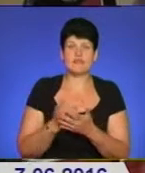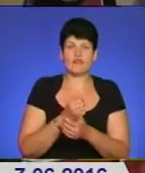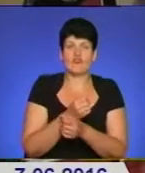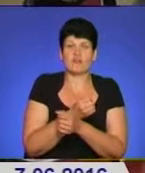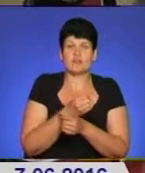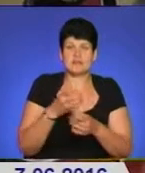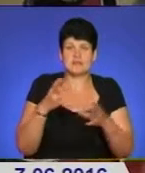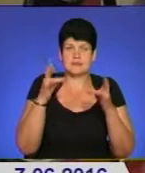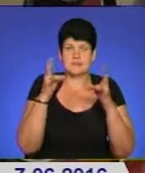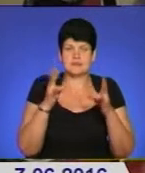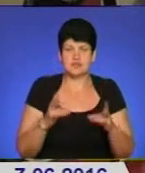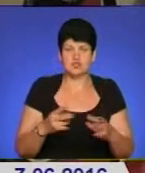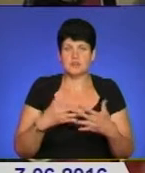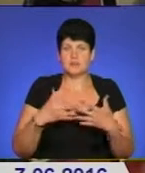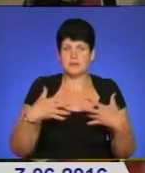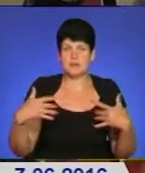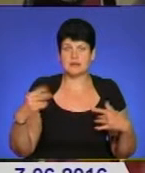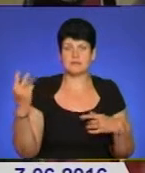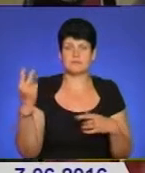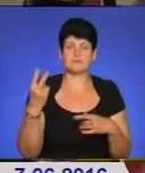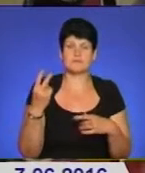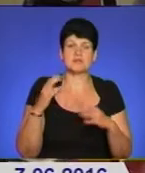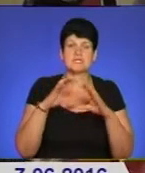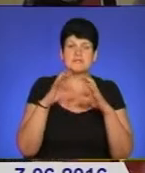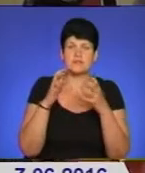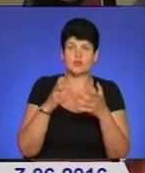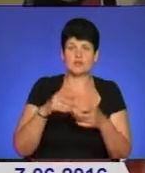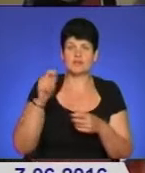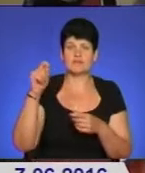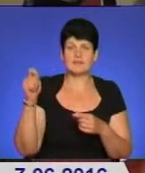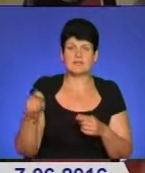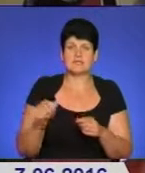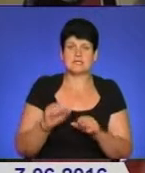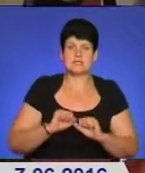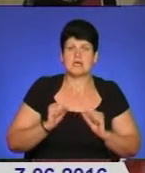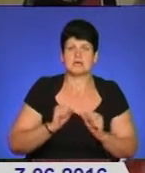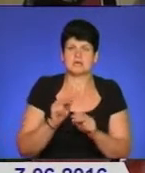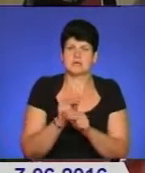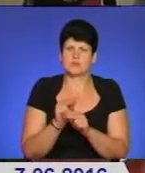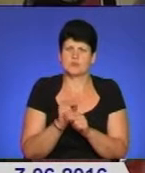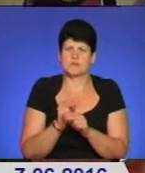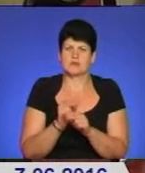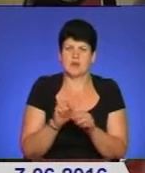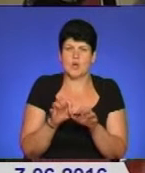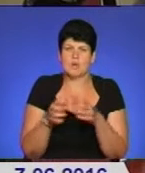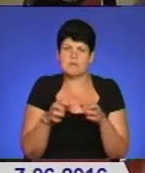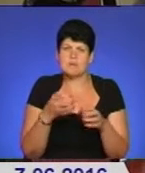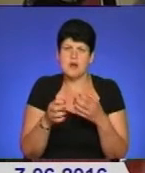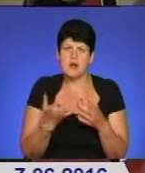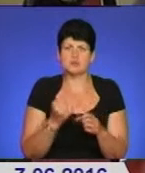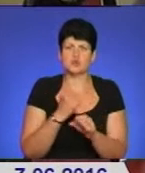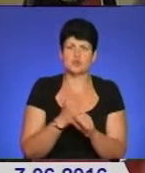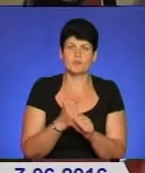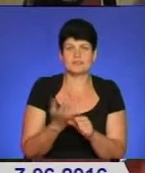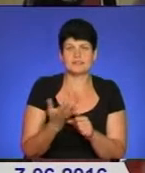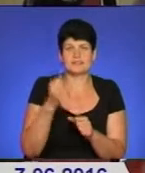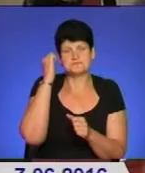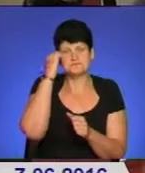вибухонебезпечні предмети Других світових воєн, намагаються їх реставрувати, розібрати, використати, зробити з них якісь